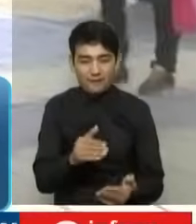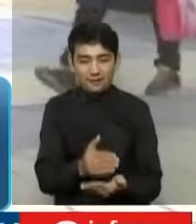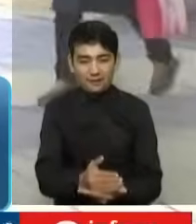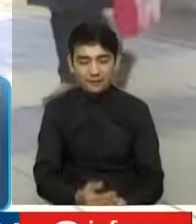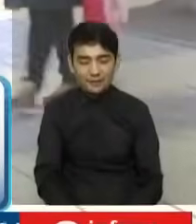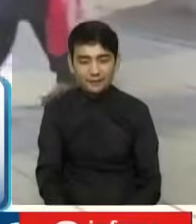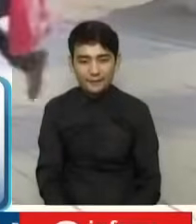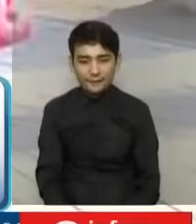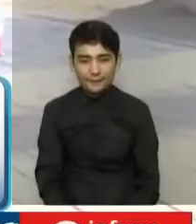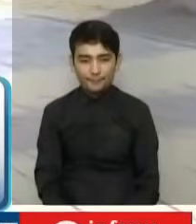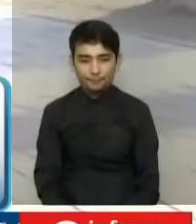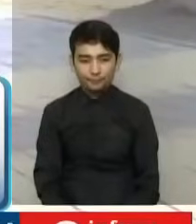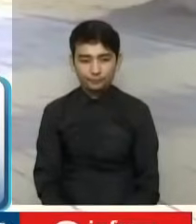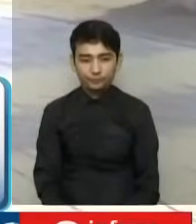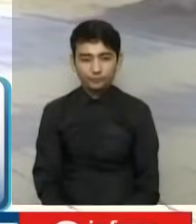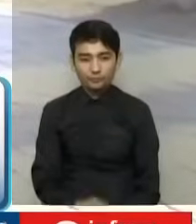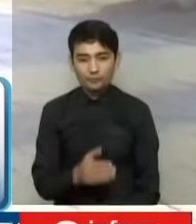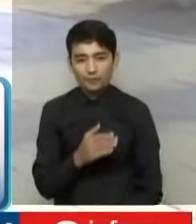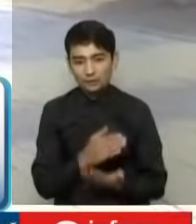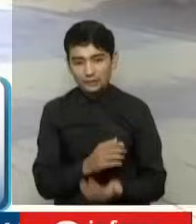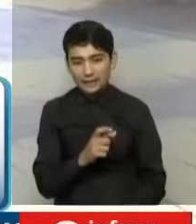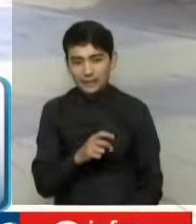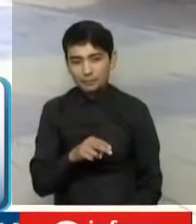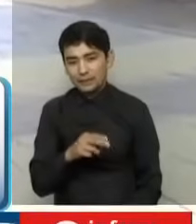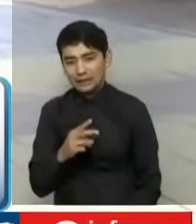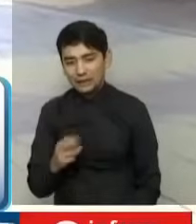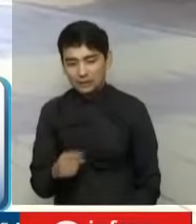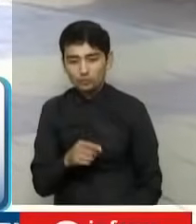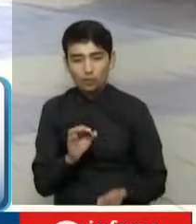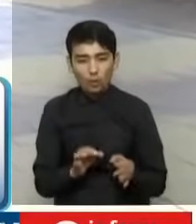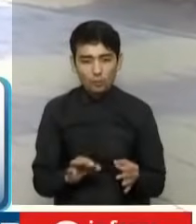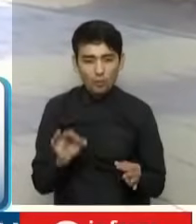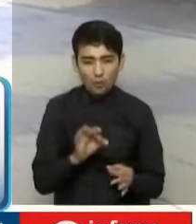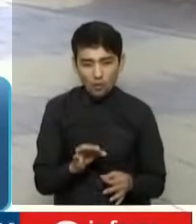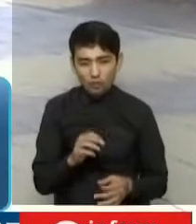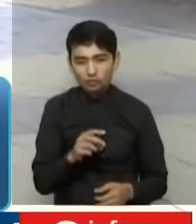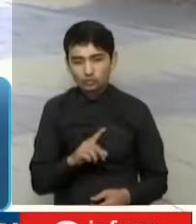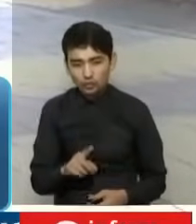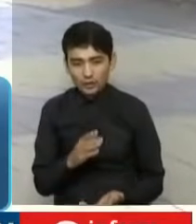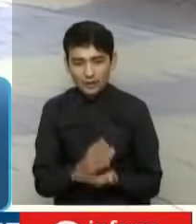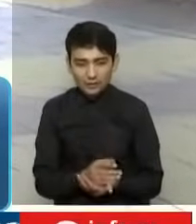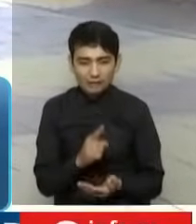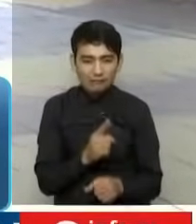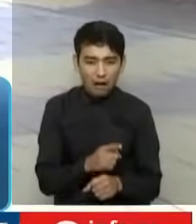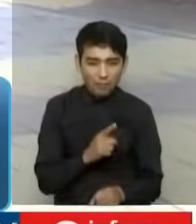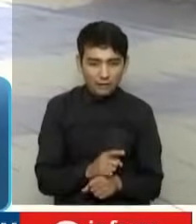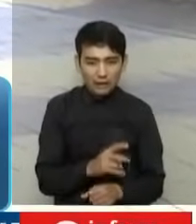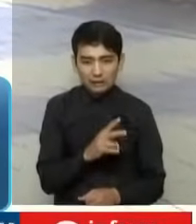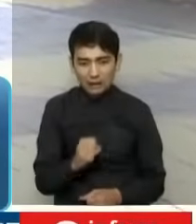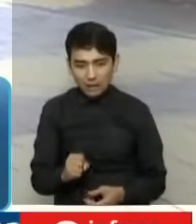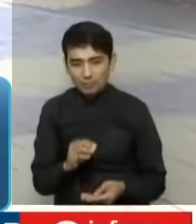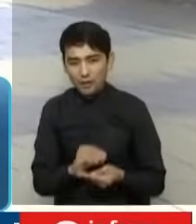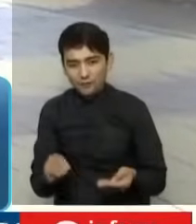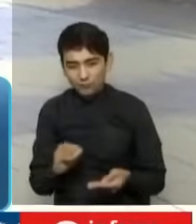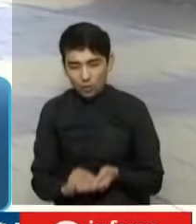В АППК там нет никаких норм о том, что есть какой-либо запрет на то, чтобы